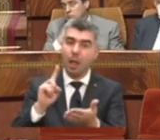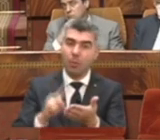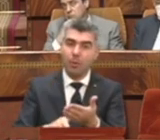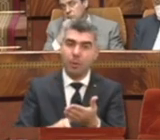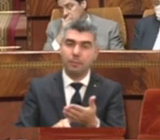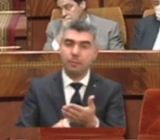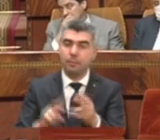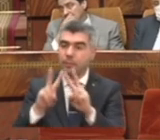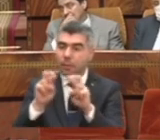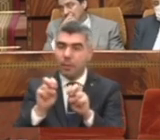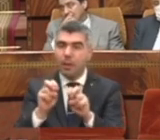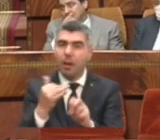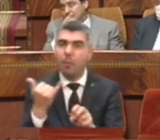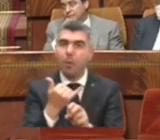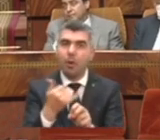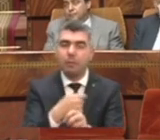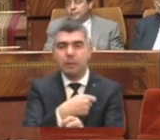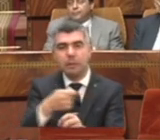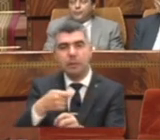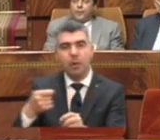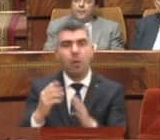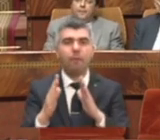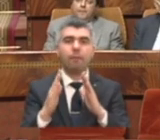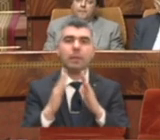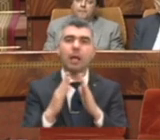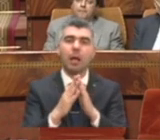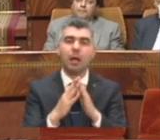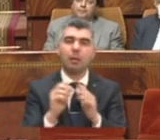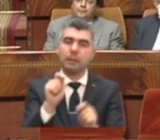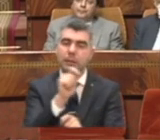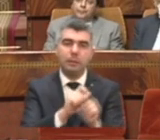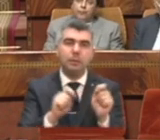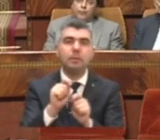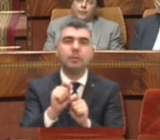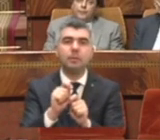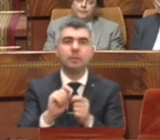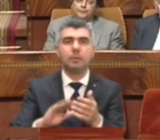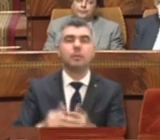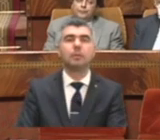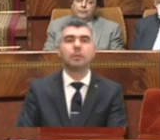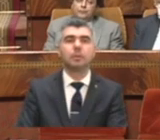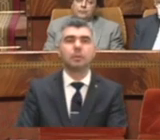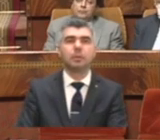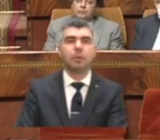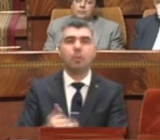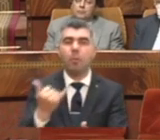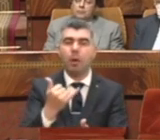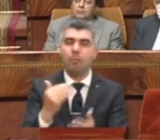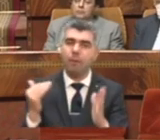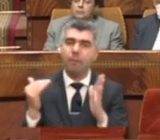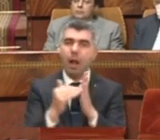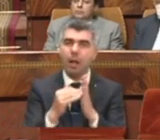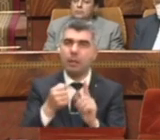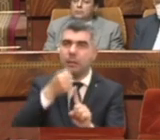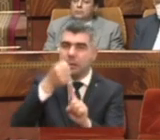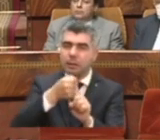حلول سريعة وتوزيع المنازل التي أنجزت حتى لا تضيع. وفي الأخير أنوه